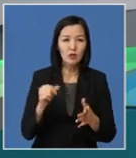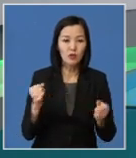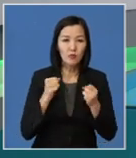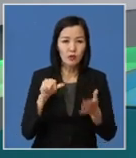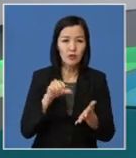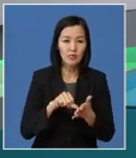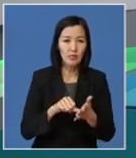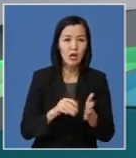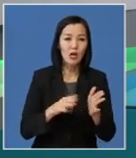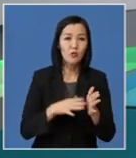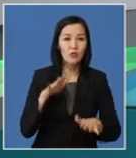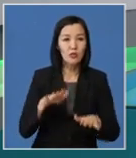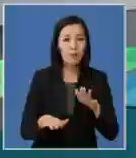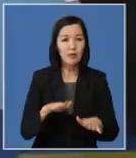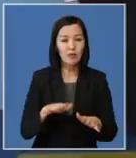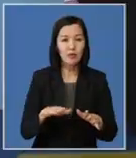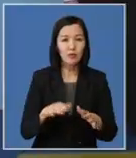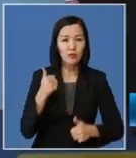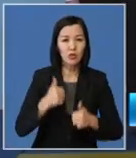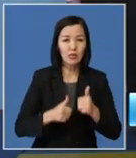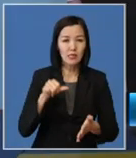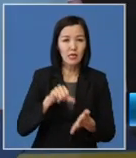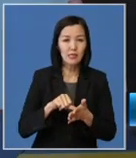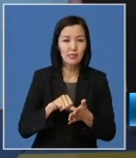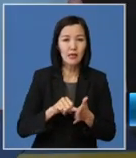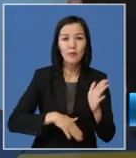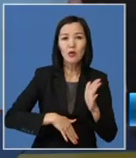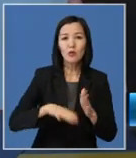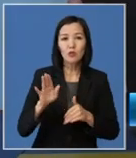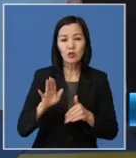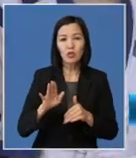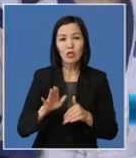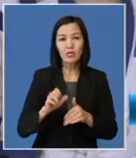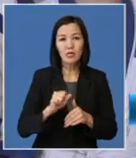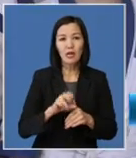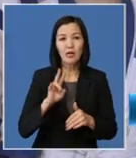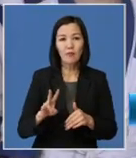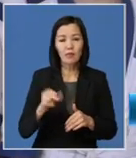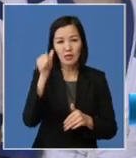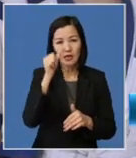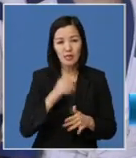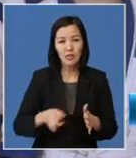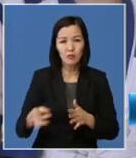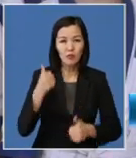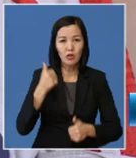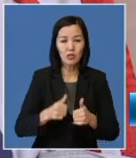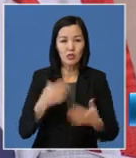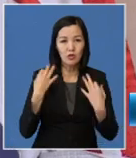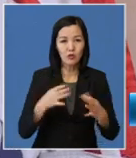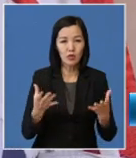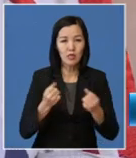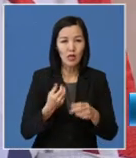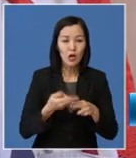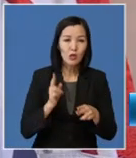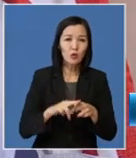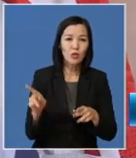балуан бақ сынады. Олар 9 салмақ дәрежесі бойынша күресті. Бұл жарыста үздік шыққандар ақпан айында республикалық жарыстарға жолдама алады. Сондықтан